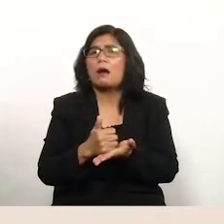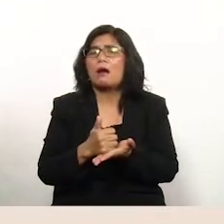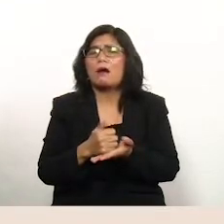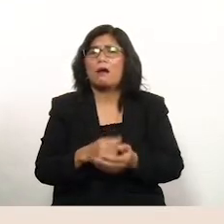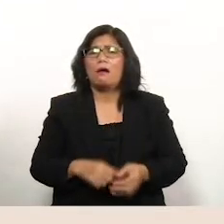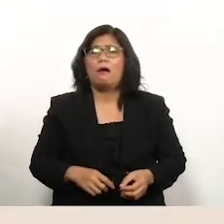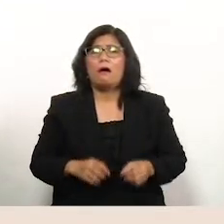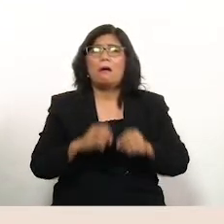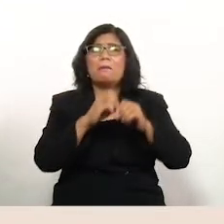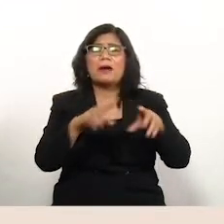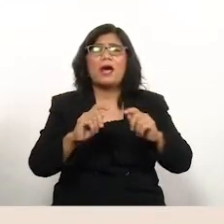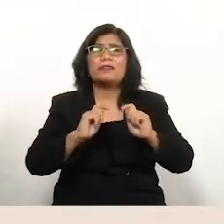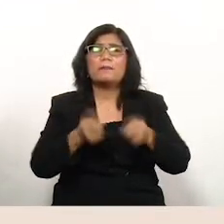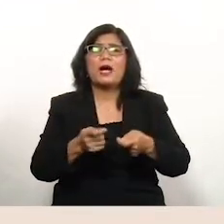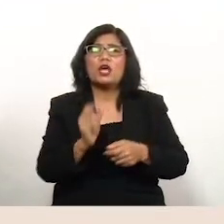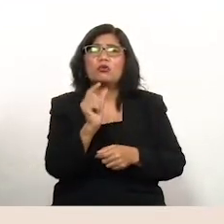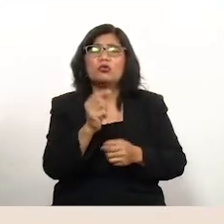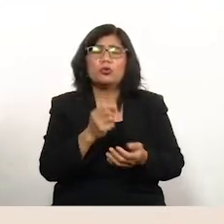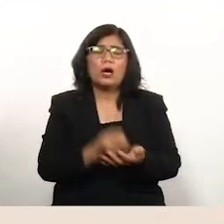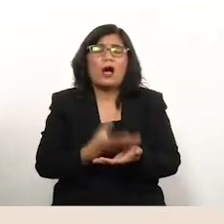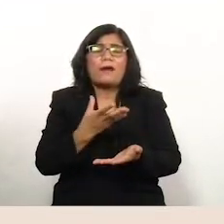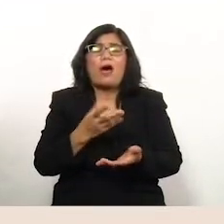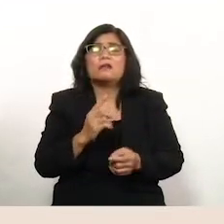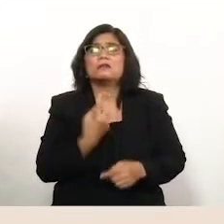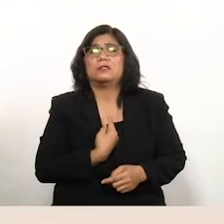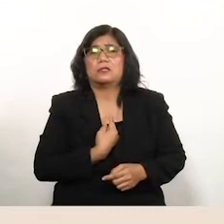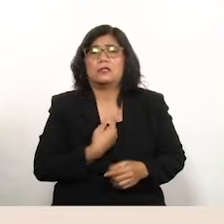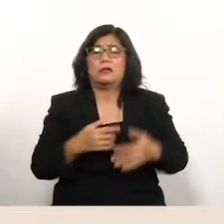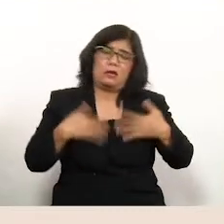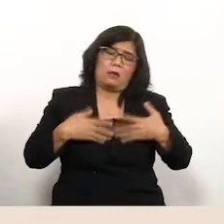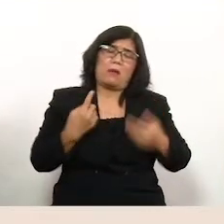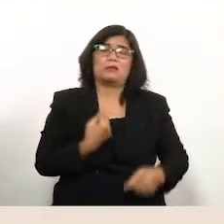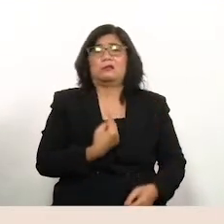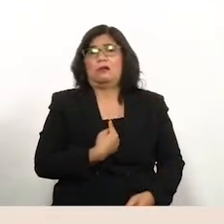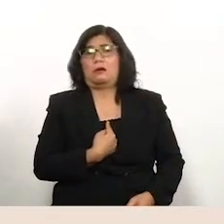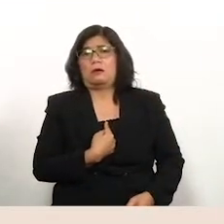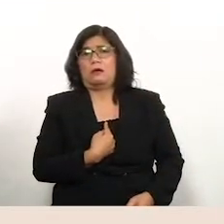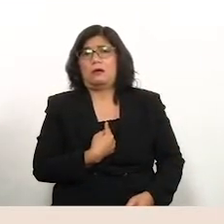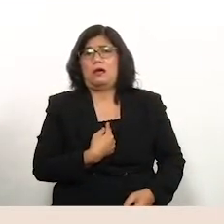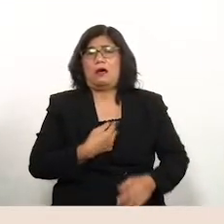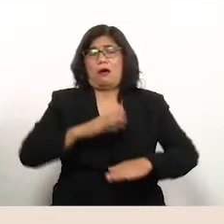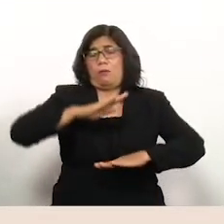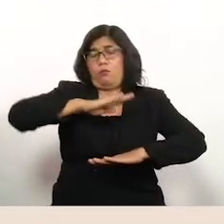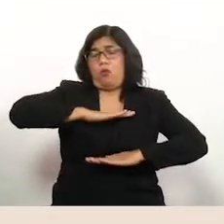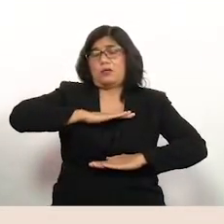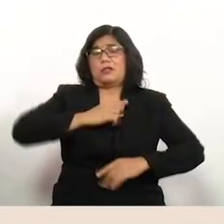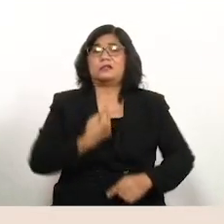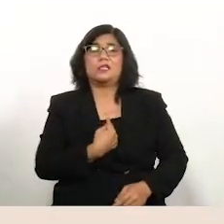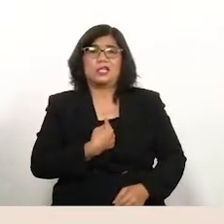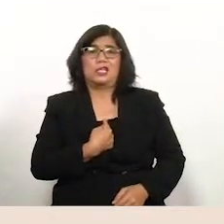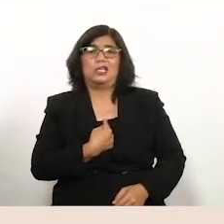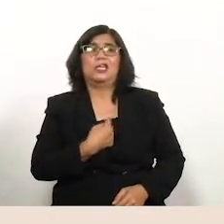berkat dipakai untuk kekayaannya sendiri karena berkat dipakai untuk kenikmatannya sendiri karena berkat dipakai untuk kepuasannya sendiri